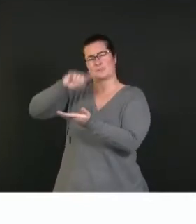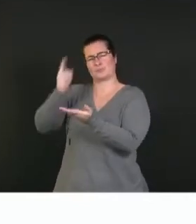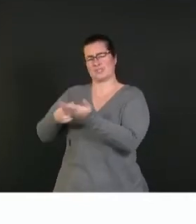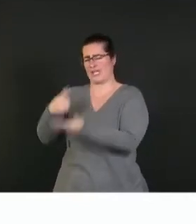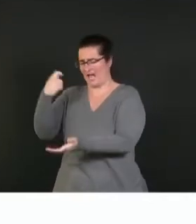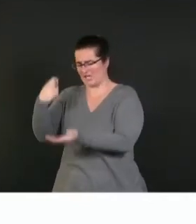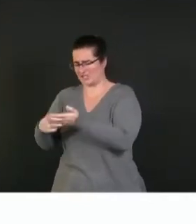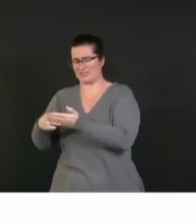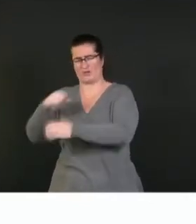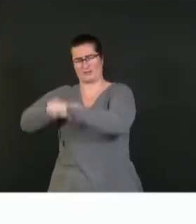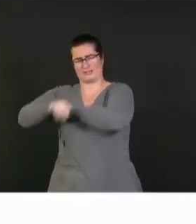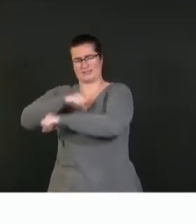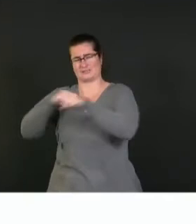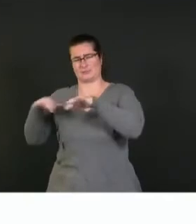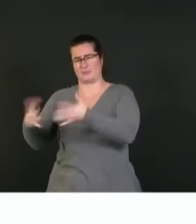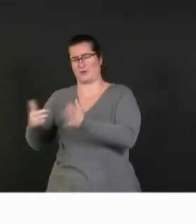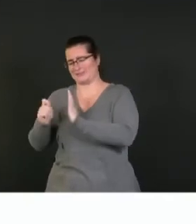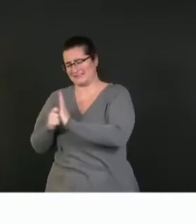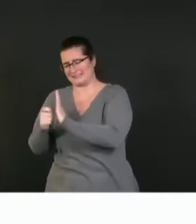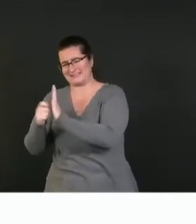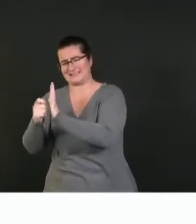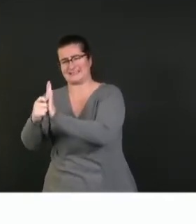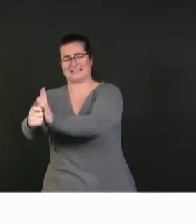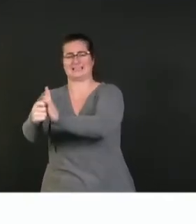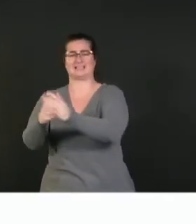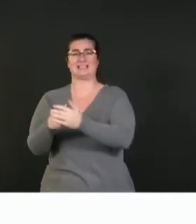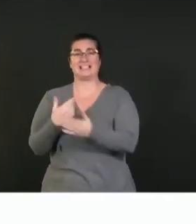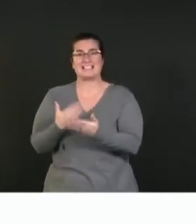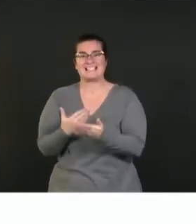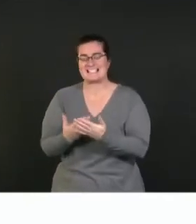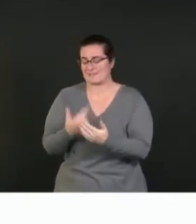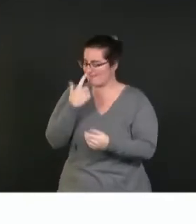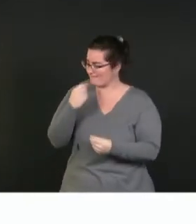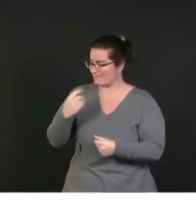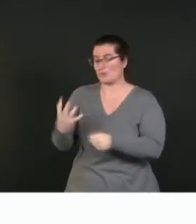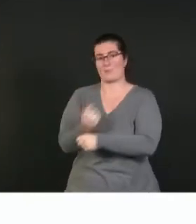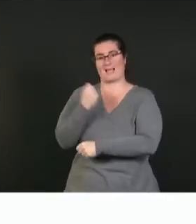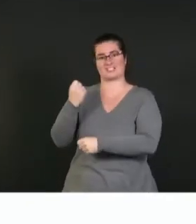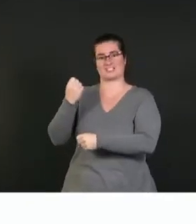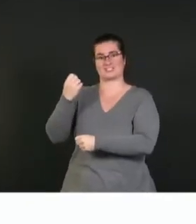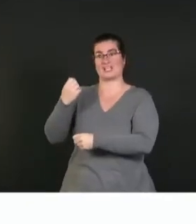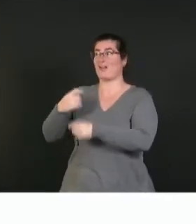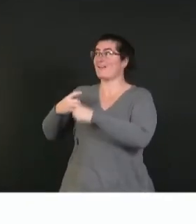les outils. On n'a pas l'envie, quoi. Il y a un truc qui ne va pas. Moi, j'ai travaillé